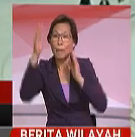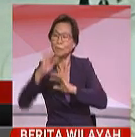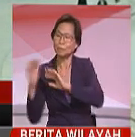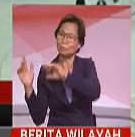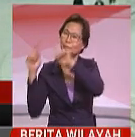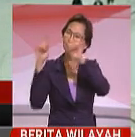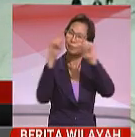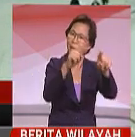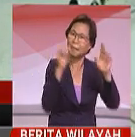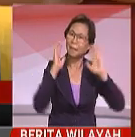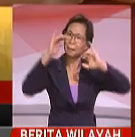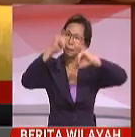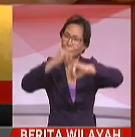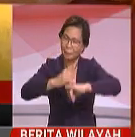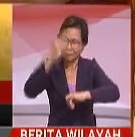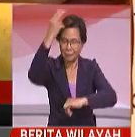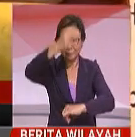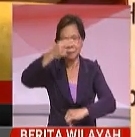melaksanakan ibadah.